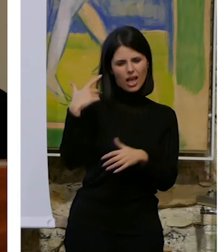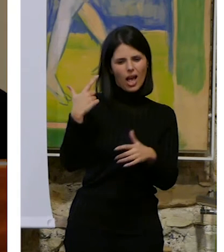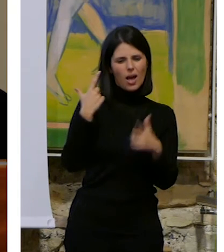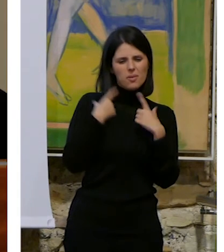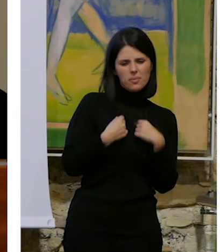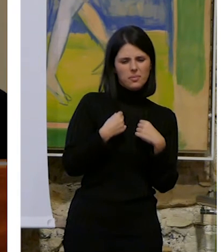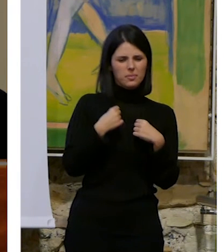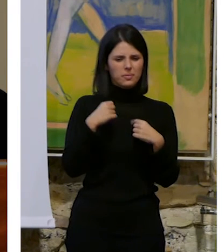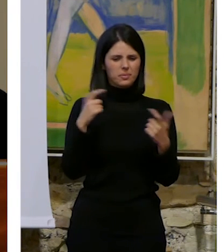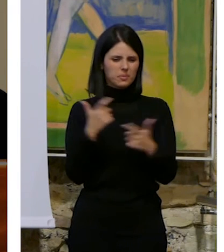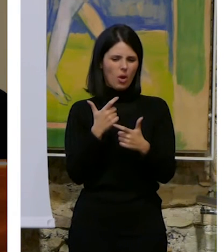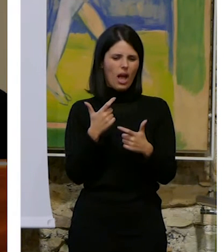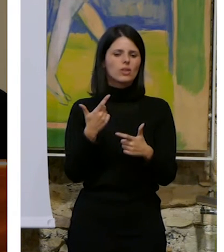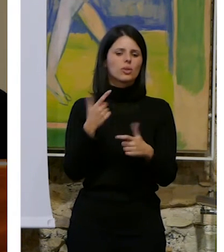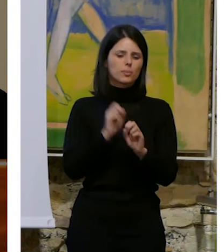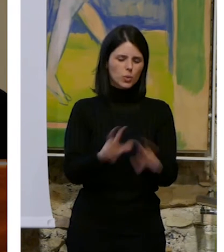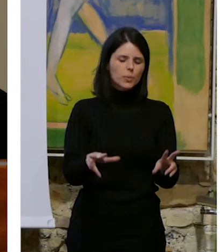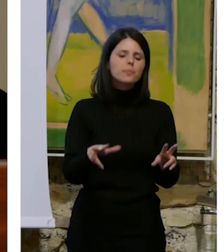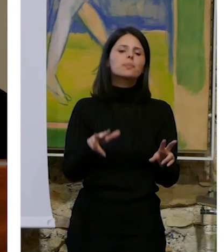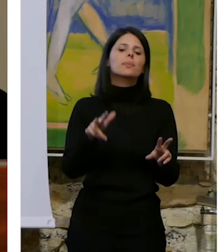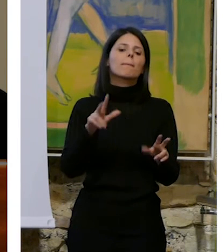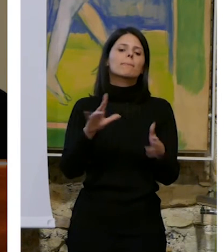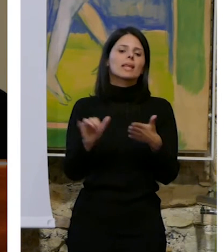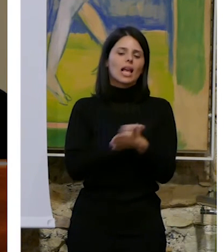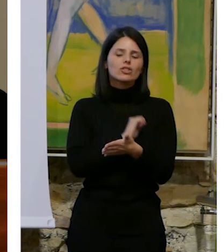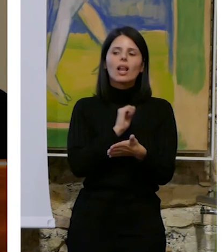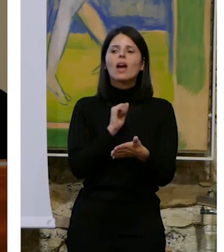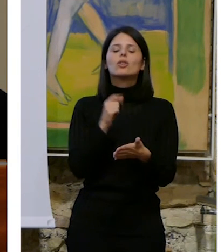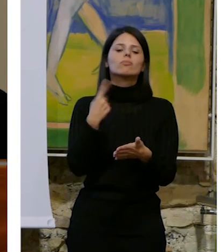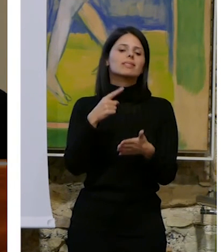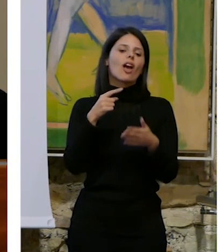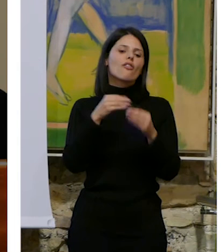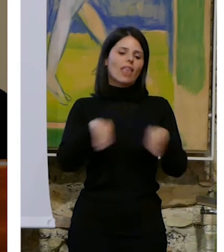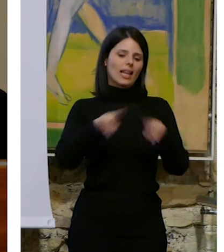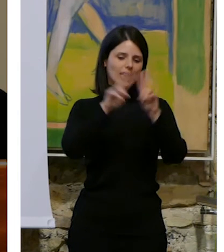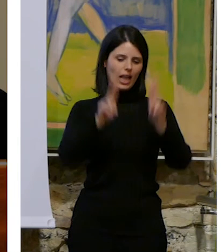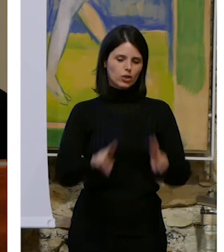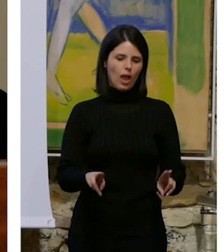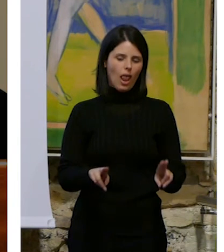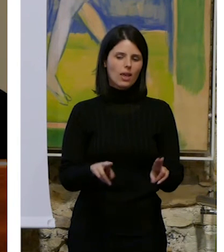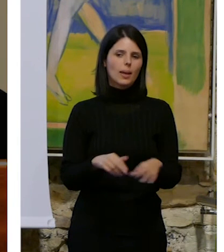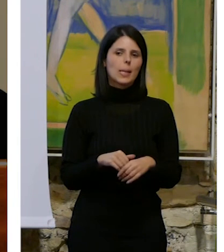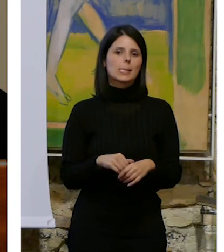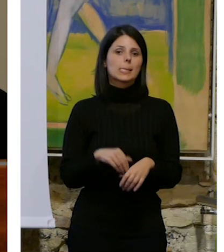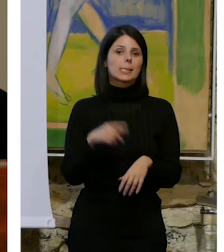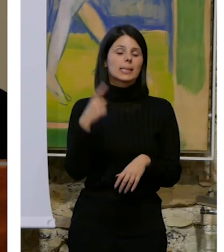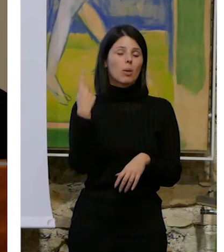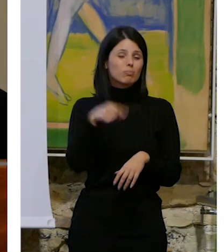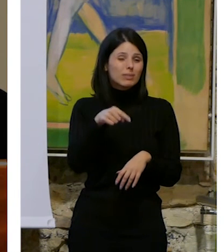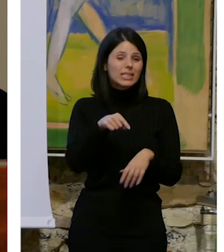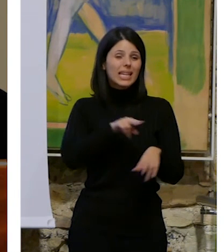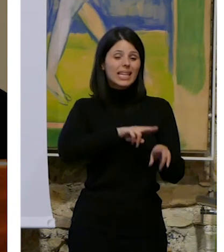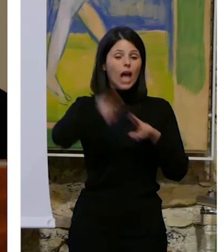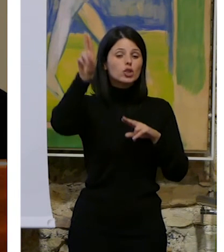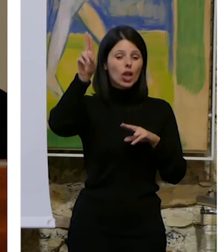Abbiamo cancellato, però abbiamo cancellato anche l'idea di una fierezza nazionale. Questa fierezza nazionale